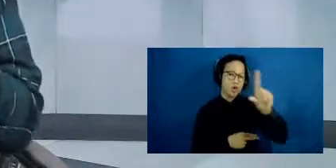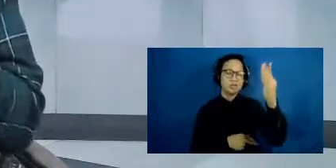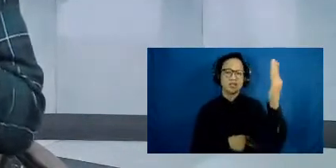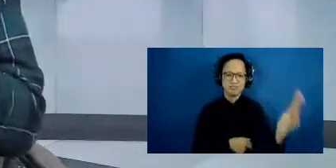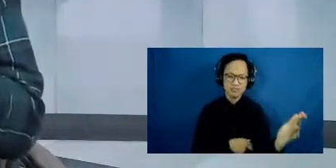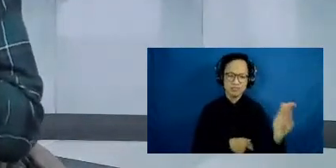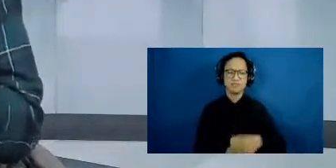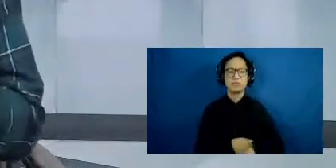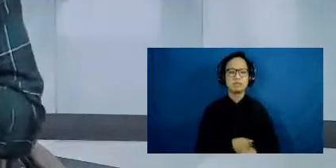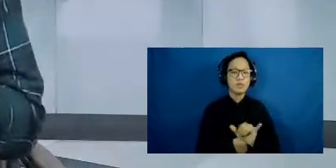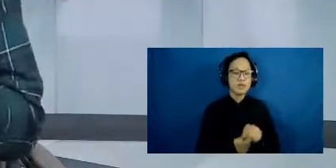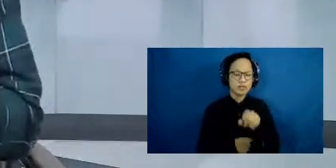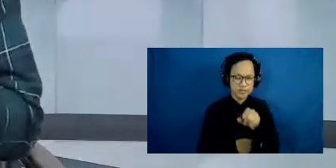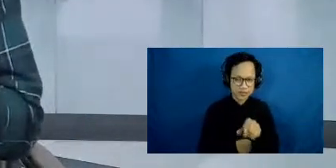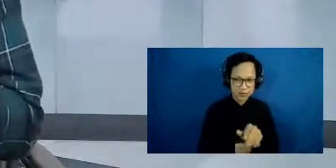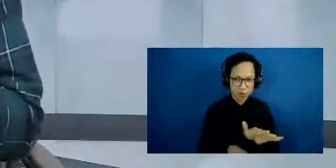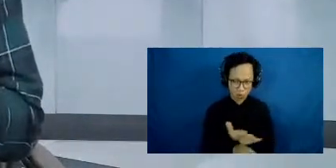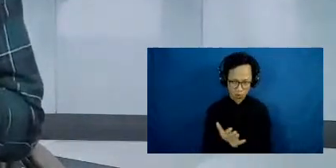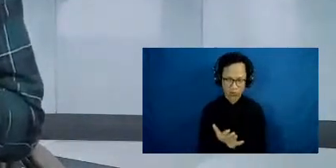ya.